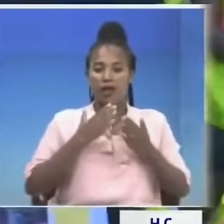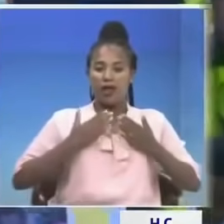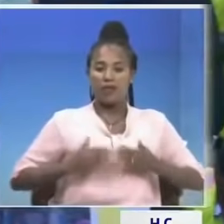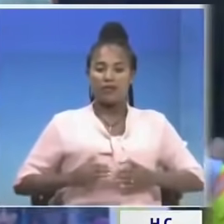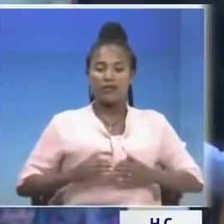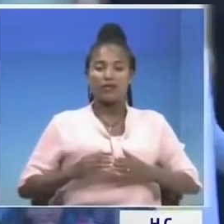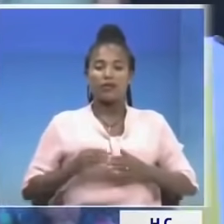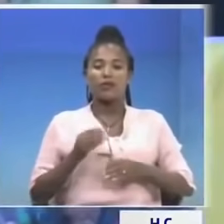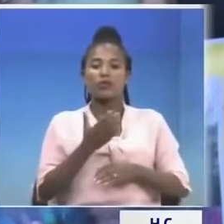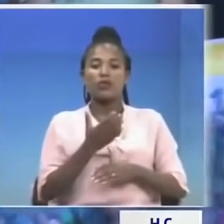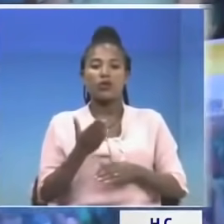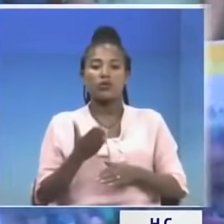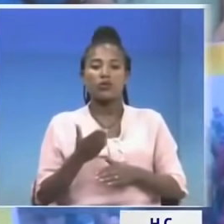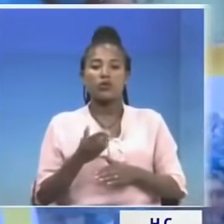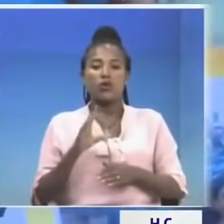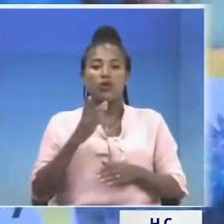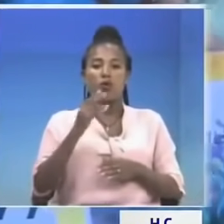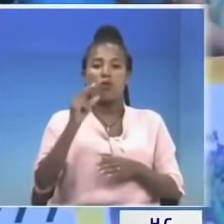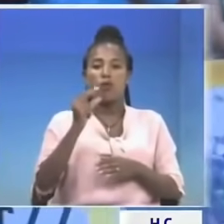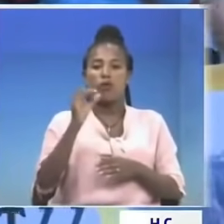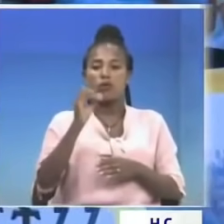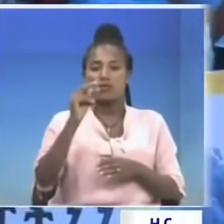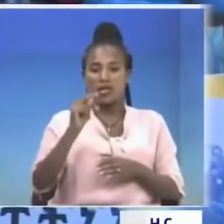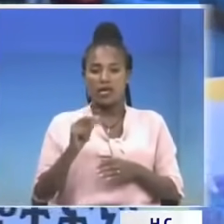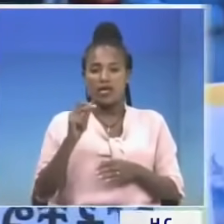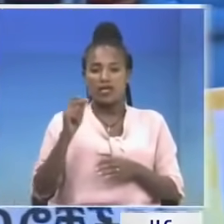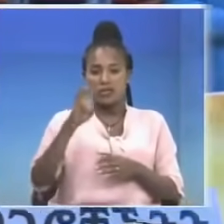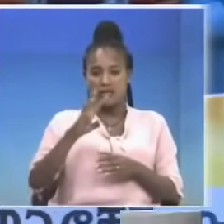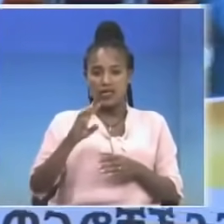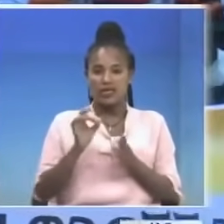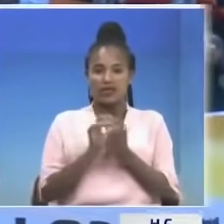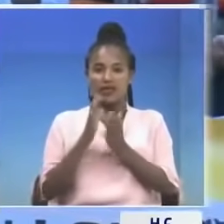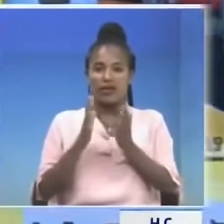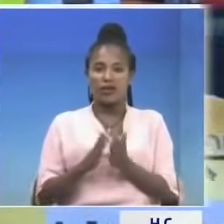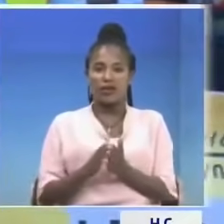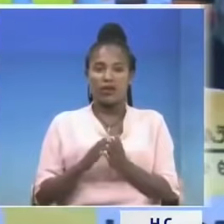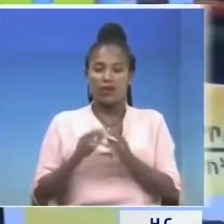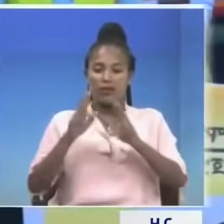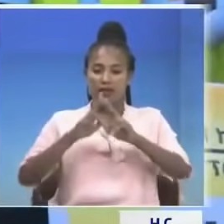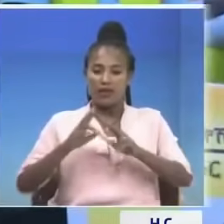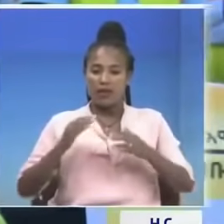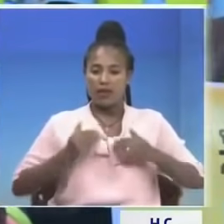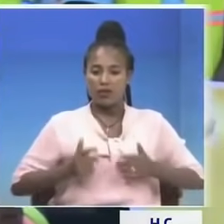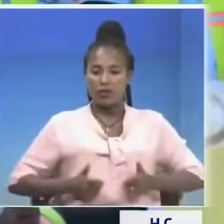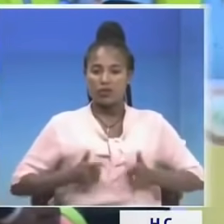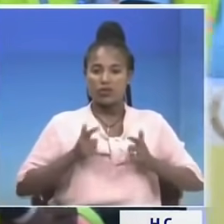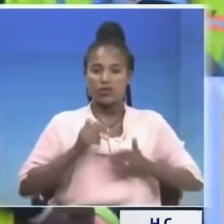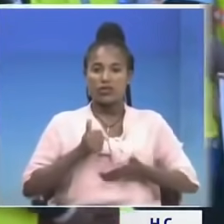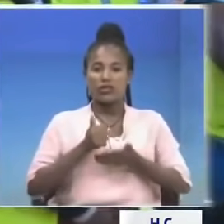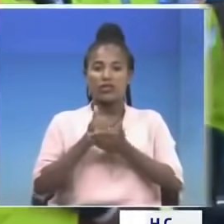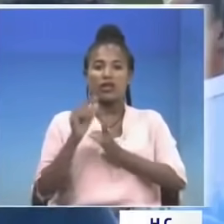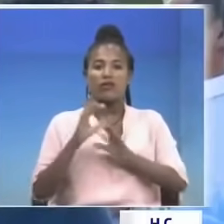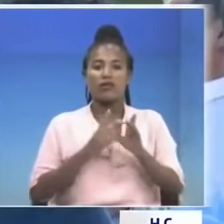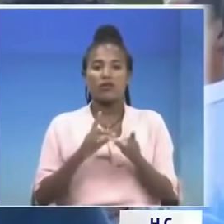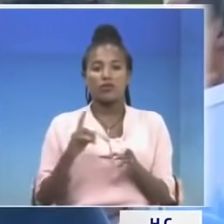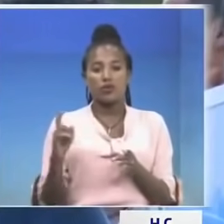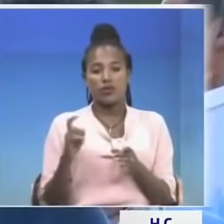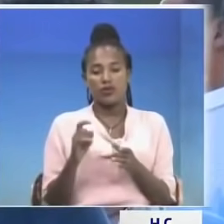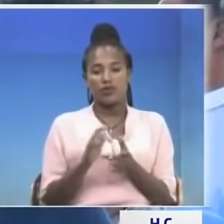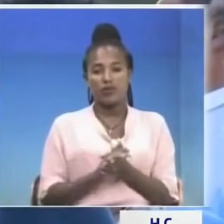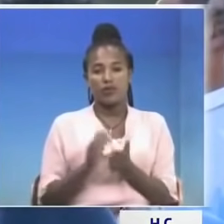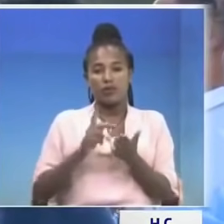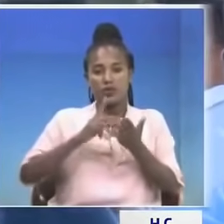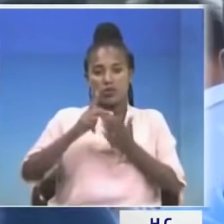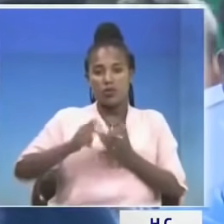የአልባሳትና የቁሳቁስ በኮምቦልቻና በደሴ ከሰሜን ወሎ ተፈናቅለው በመጠለያ ላሉ ነዋሪዎች ድጋፍ ያደረጉ ሲሆን